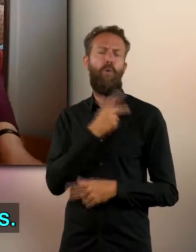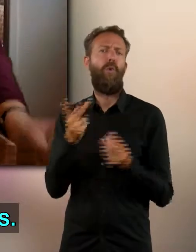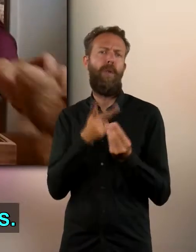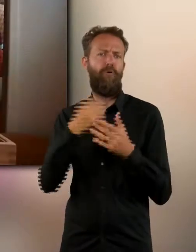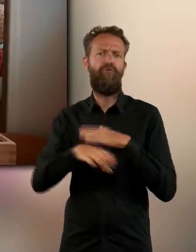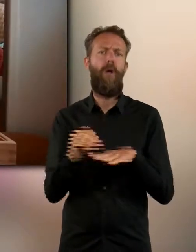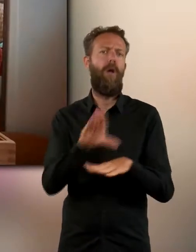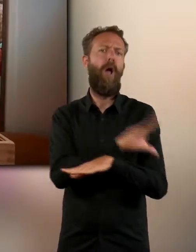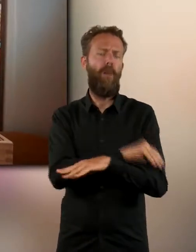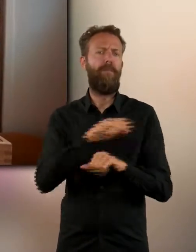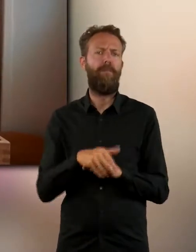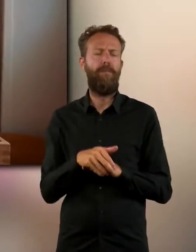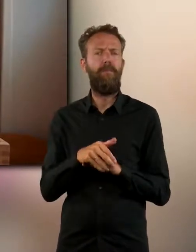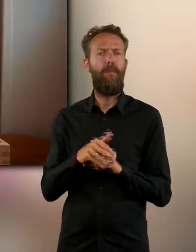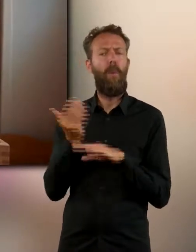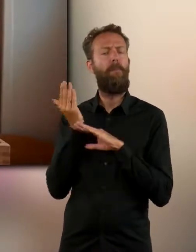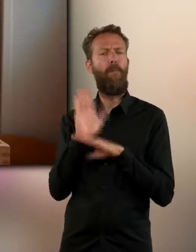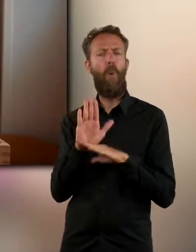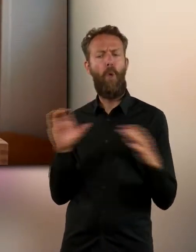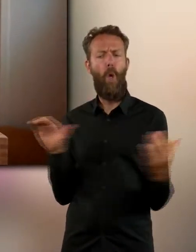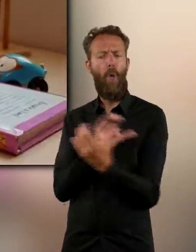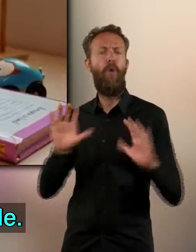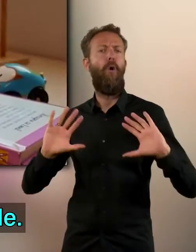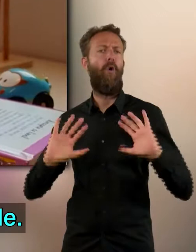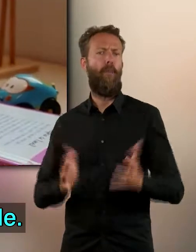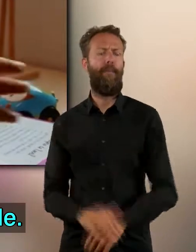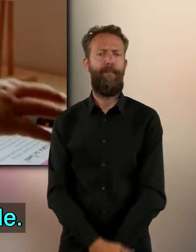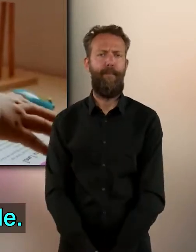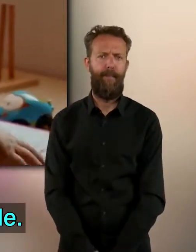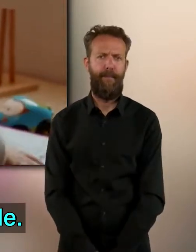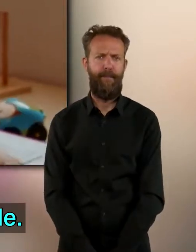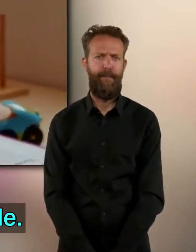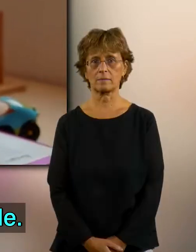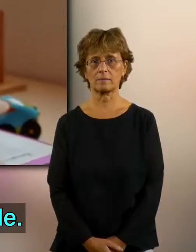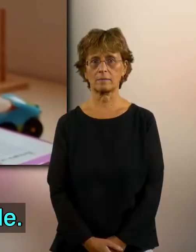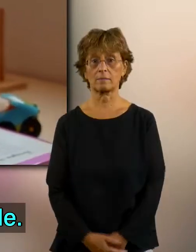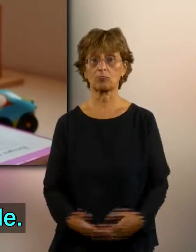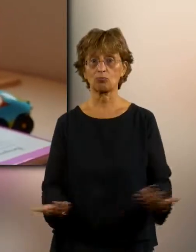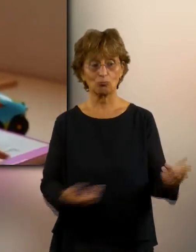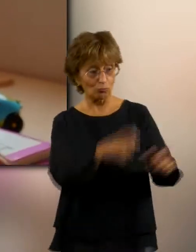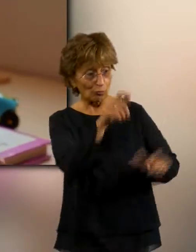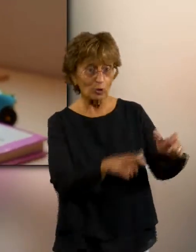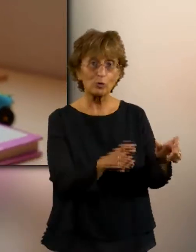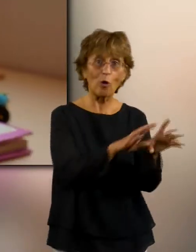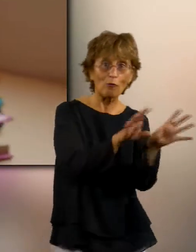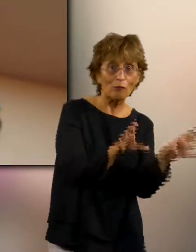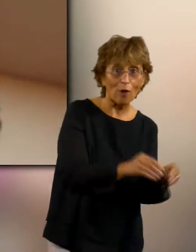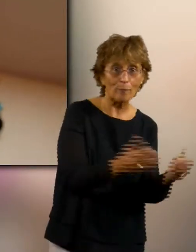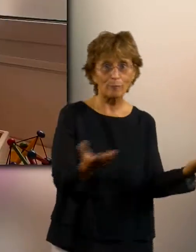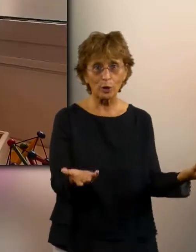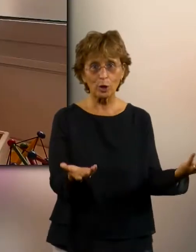de 18 mois. Le docteur Manière, le pédiatre du CAMS, leur a montré comment communiquer avec leur petite fille. À la